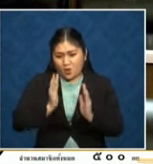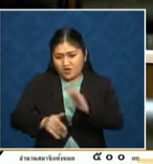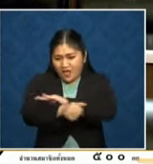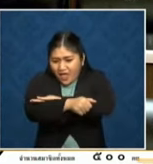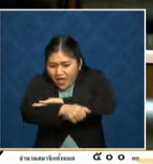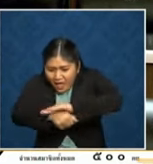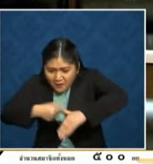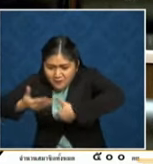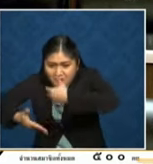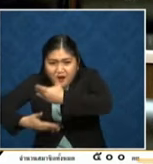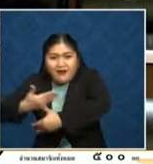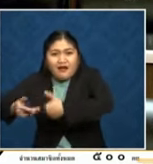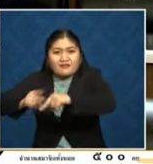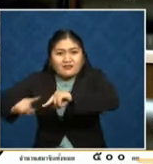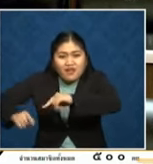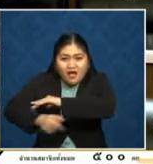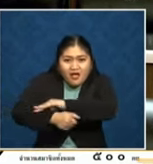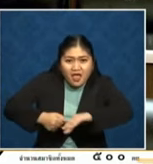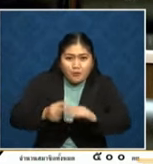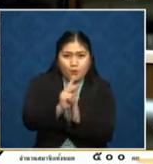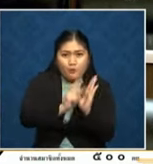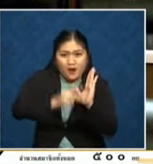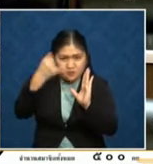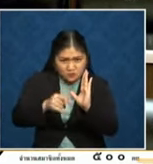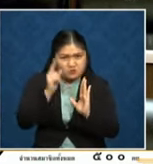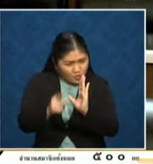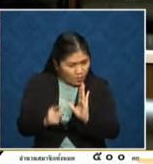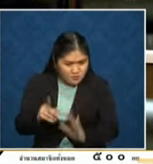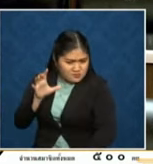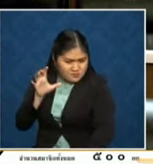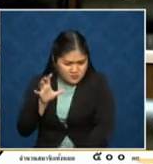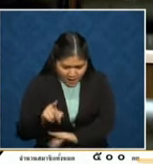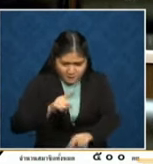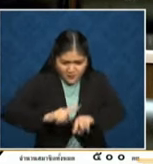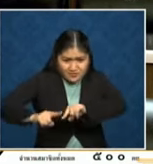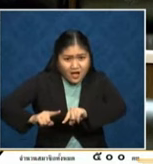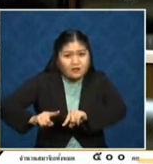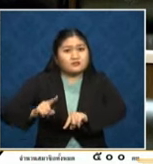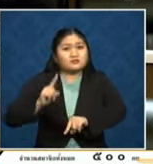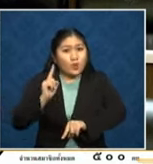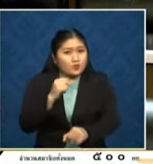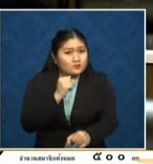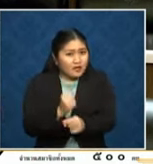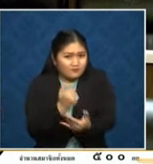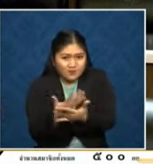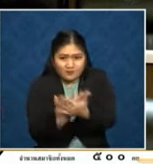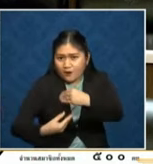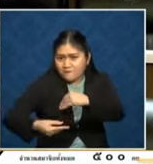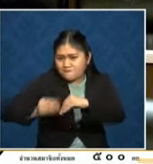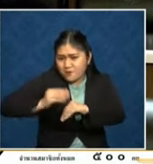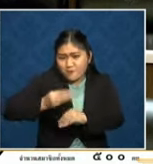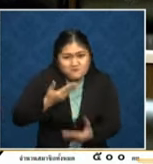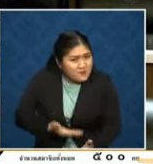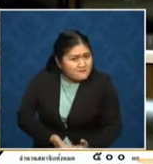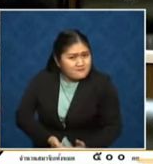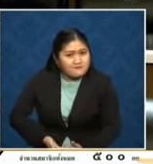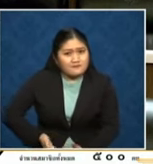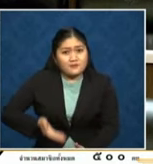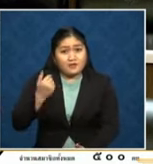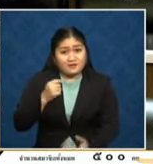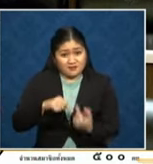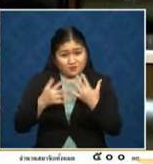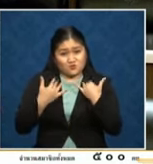นะครับยางเถื่อนที่ว่านี่ต้องจัดการควบคู่แปรรูปเพิ่มมูลค่ายางพาราให้มากที่สุดท้าย